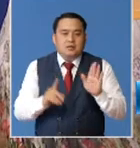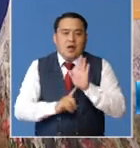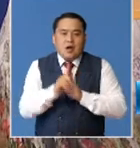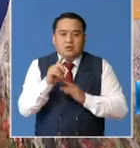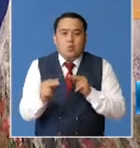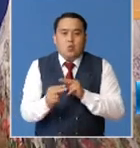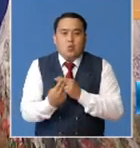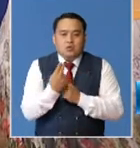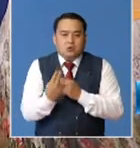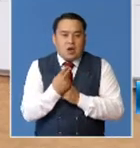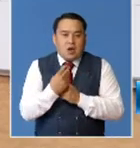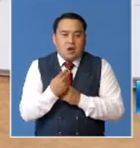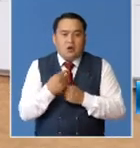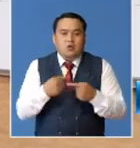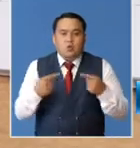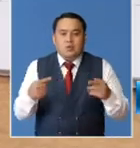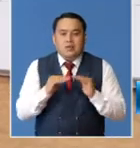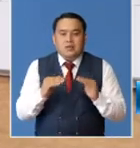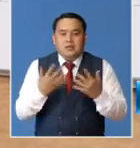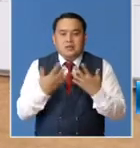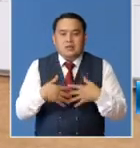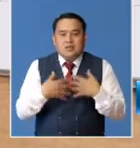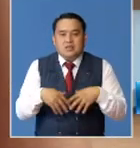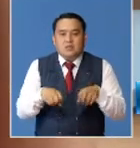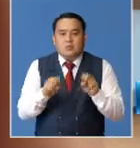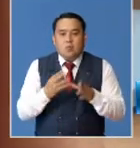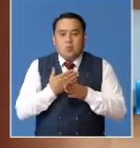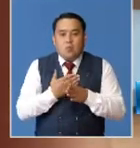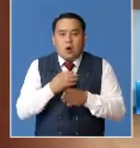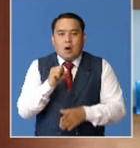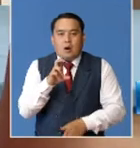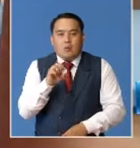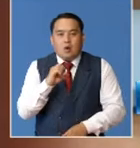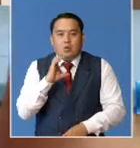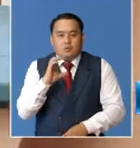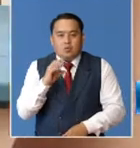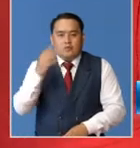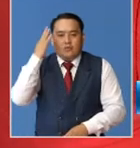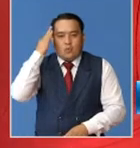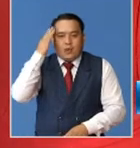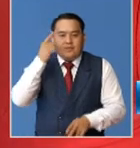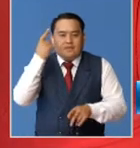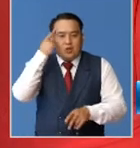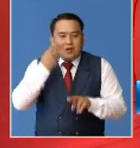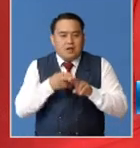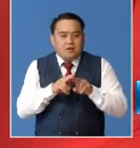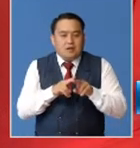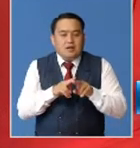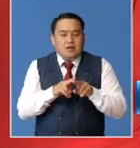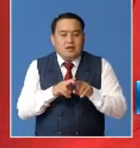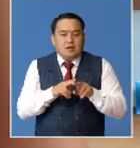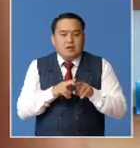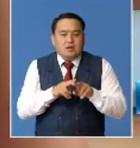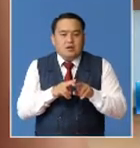начала педагог научила его, как и других детей, считать с помощью абакуса, затем в уме. Несмотря на свой юный возраст,